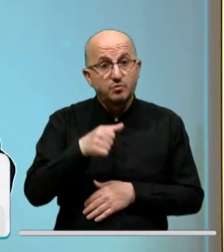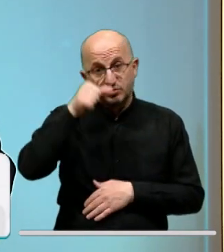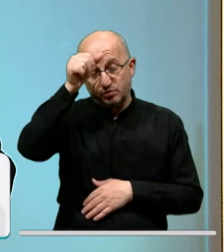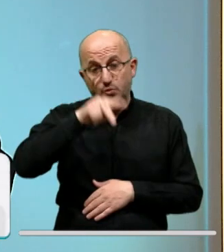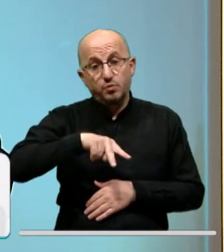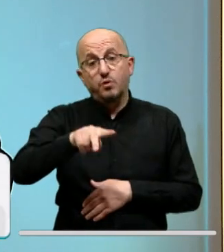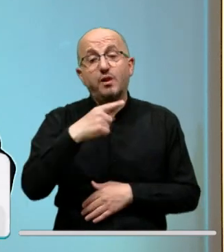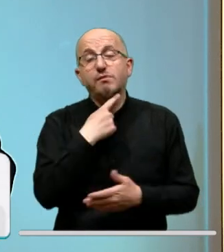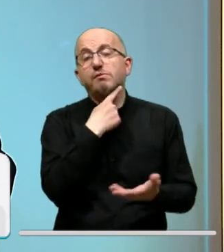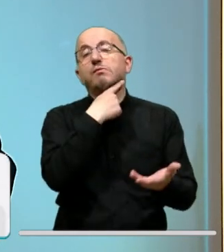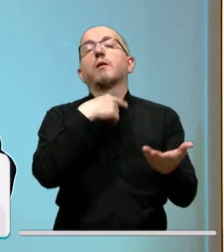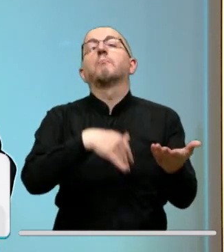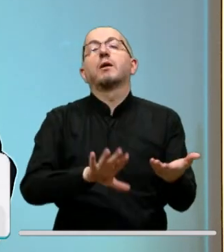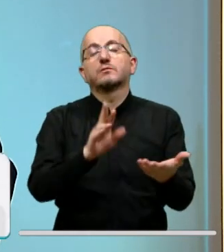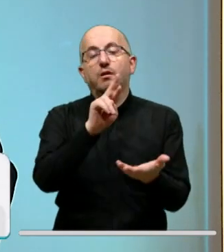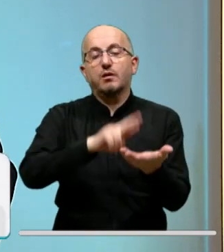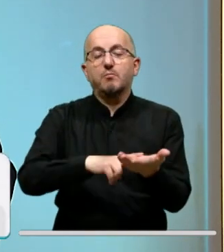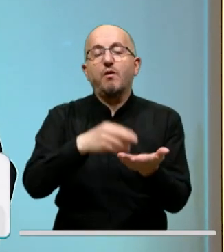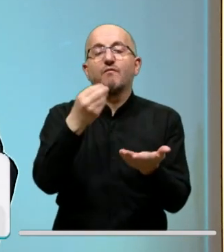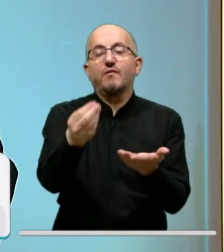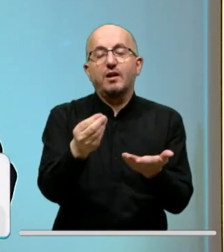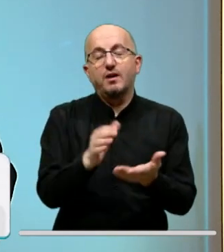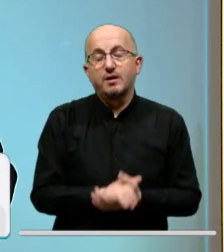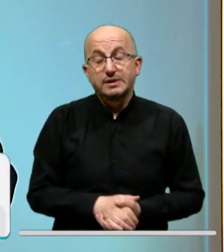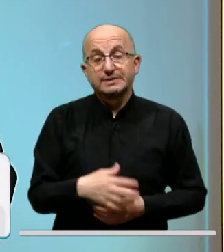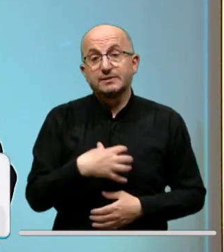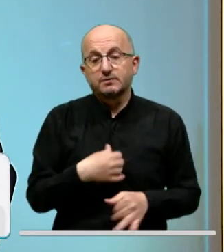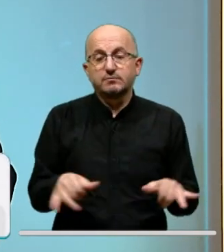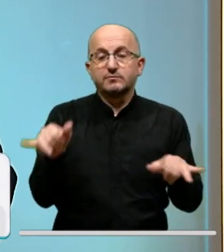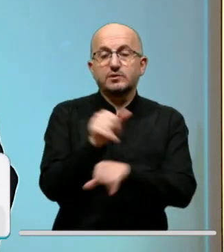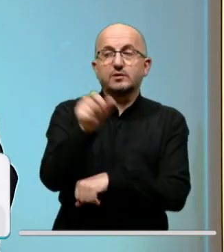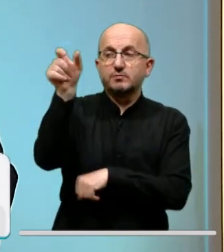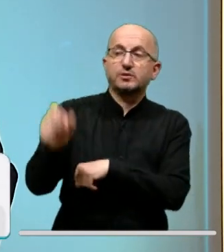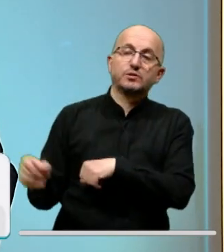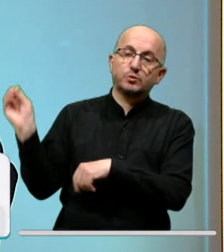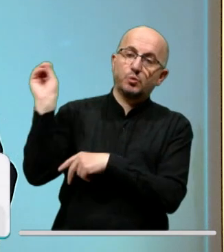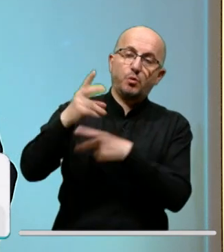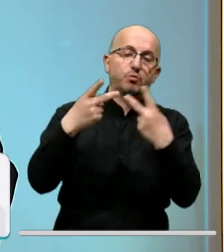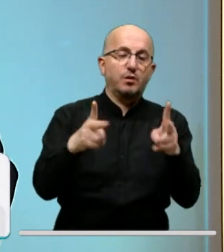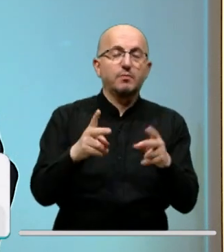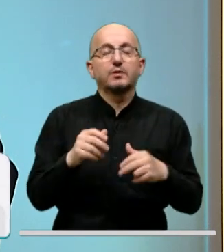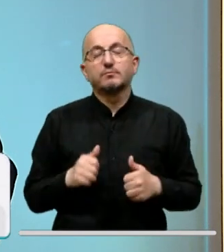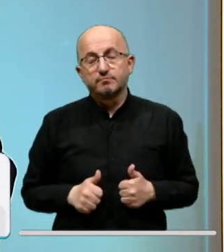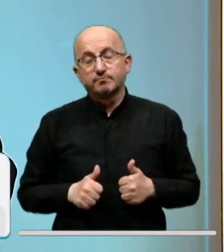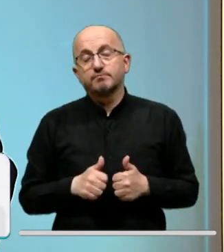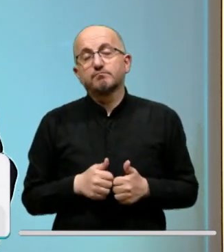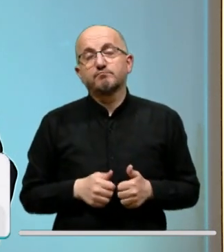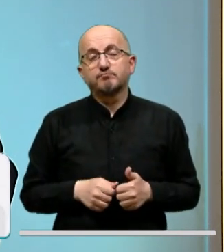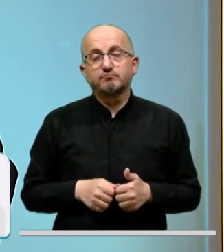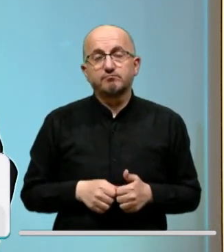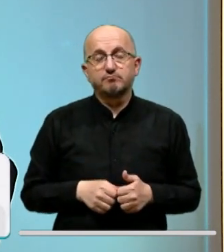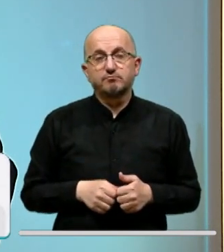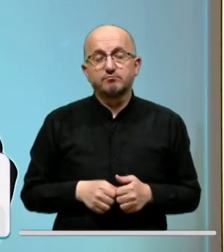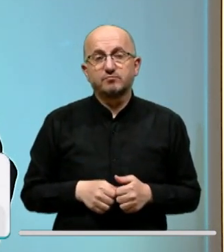dayanamazsın şeklinde bir rapor vermesiyle kendi yerine Bedel gönderebilir bu Tamam peki Bedel